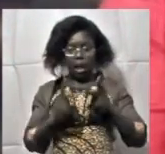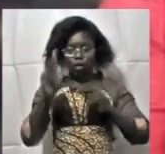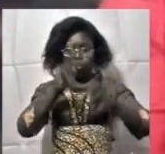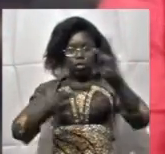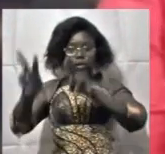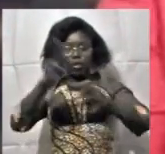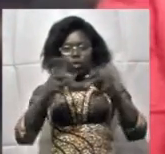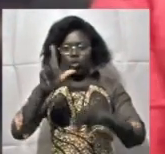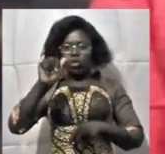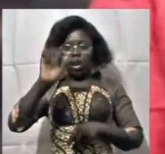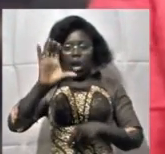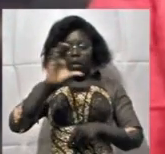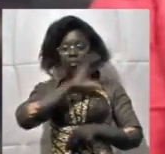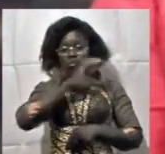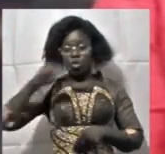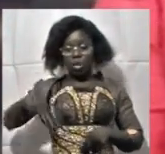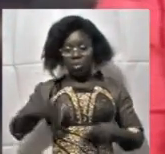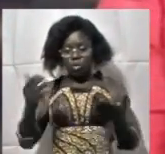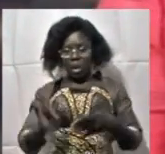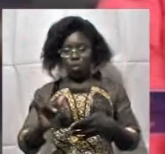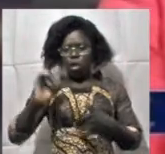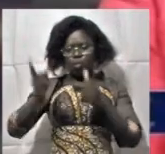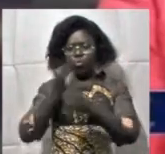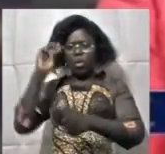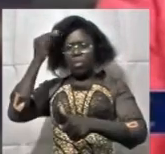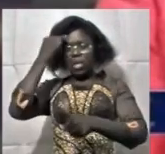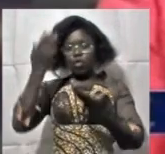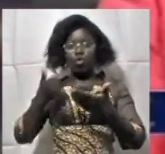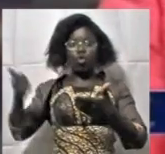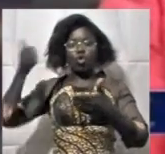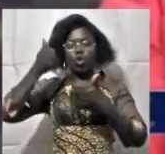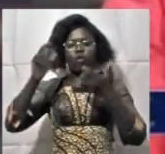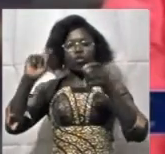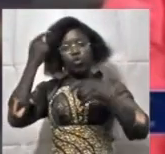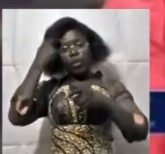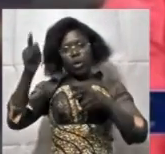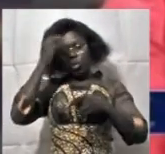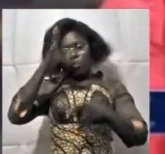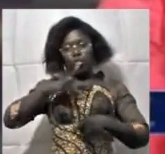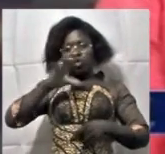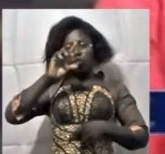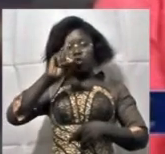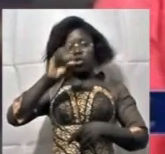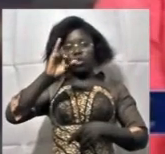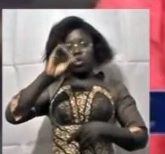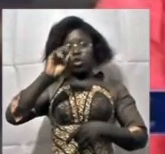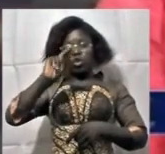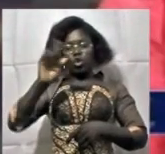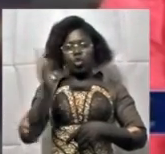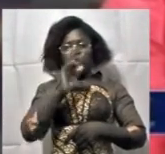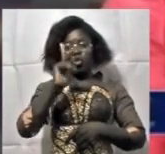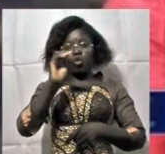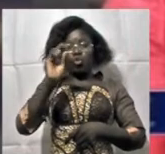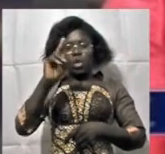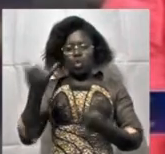C'est parti, le projet d'aménagement touristique et économique du lac municipal de Yaoundé prend corps. Le Premier ministre chef